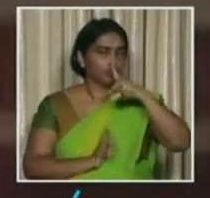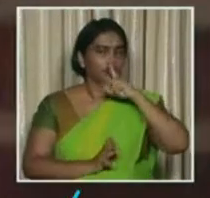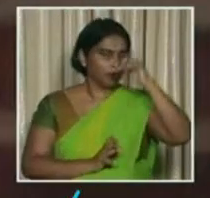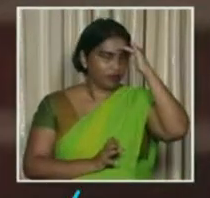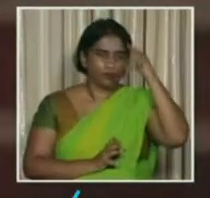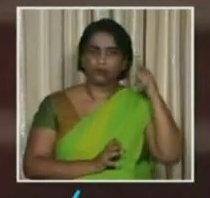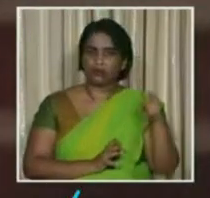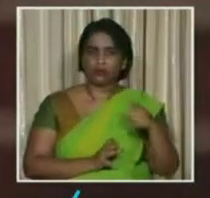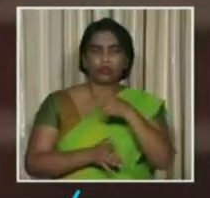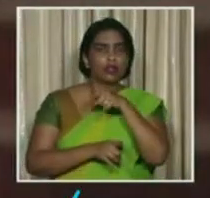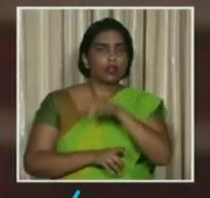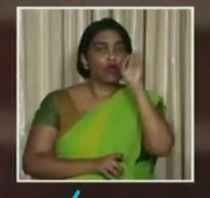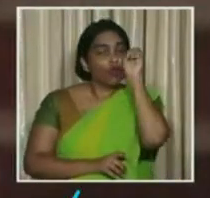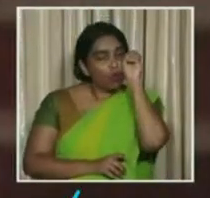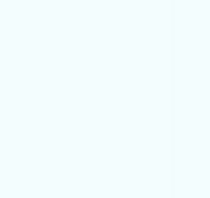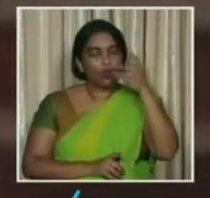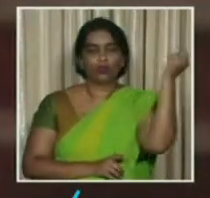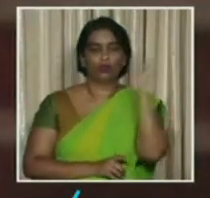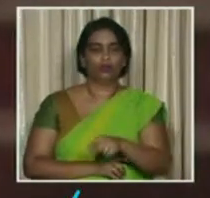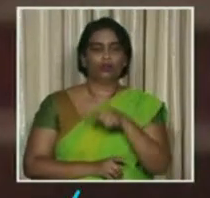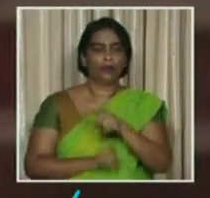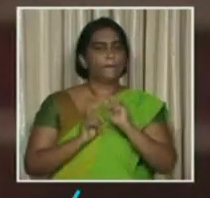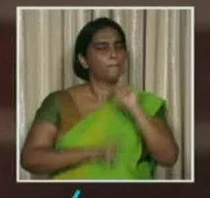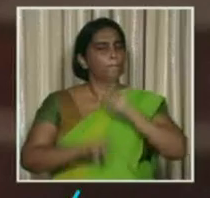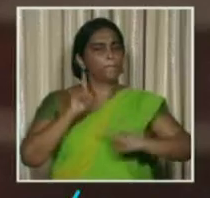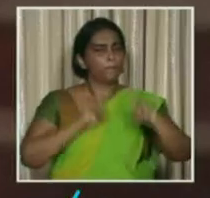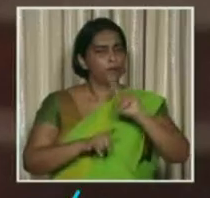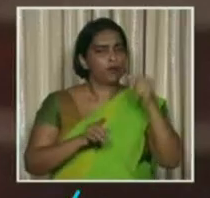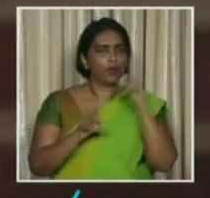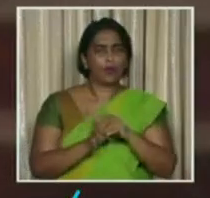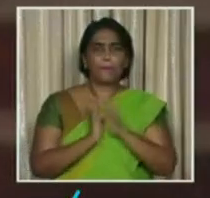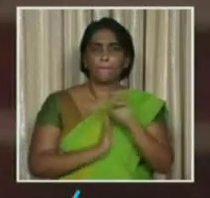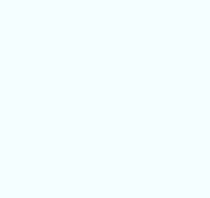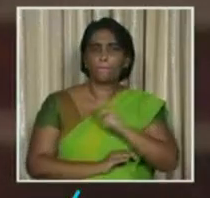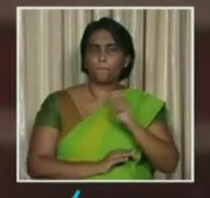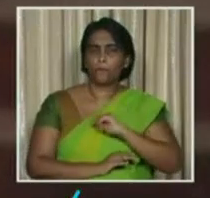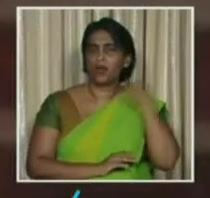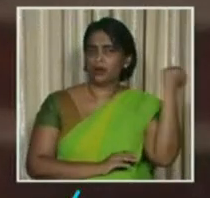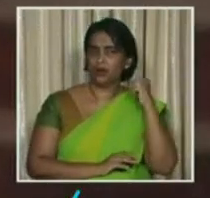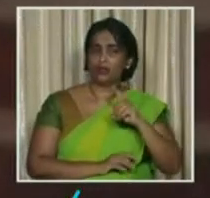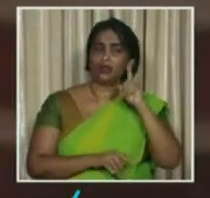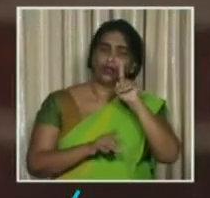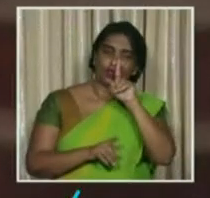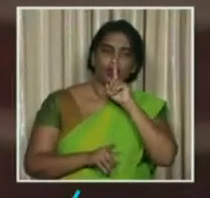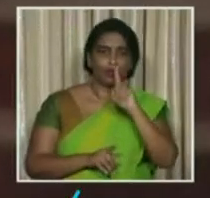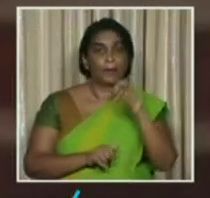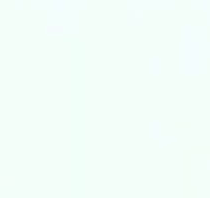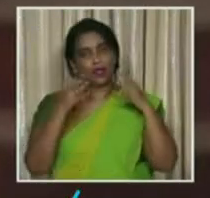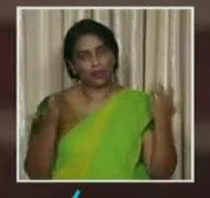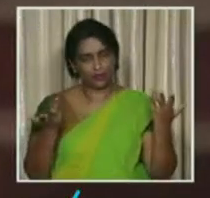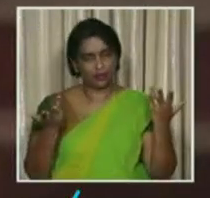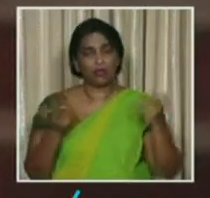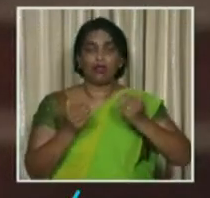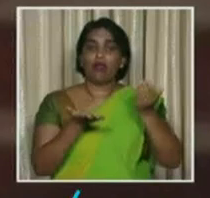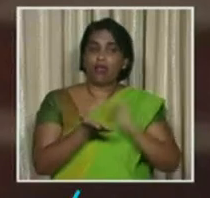කතානායකතුමනි මෙතුමා උදේ පාන්දර ඇවිල්ලා මේ පාර්ලිමේන්තුවට ඇවිල්ලා බන කියන්න පටන් ගන්නවා. එක වෙලාවකට කියනවා බේත් නැයි